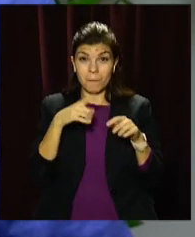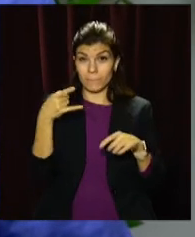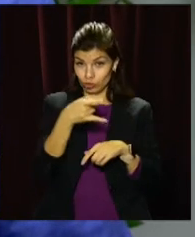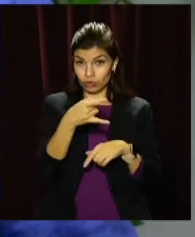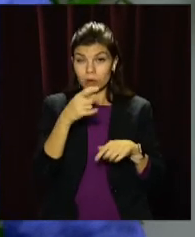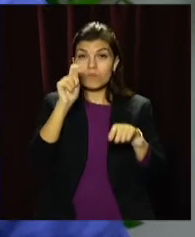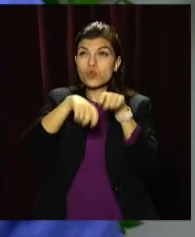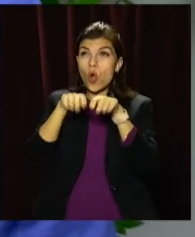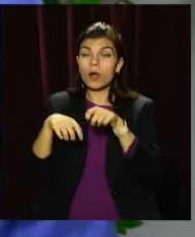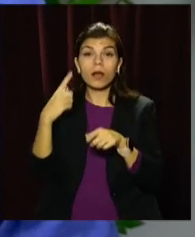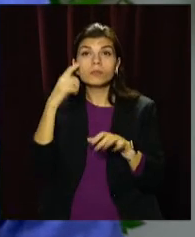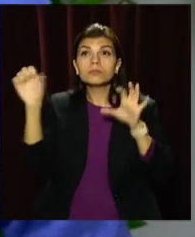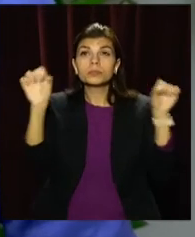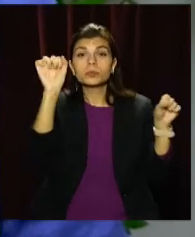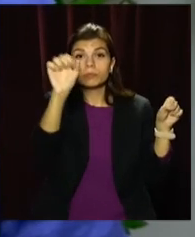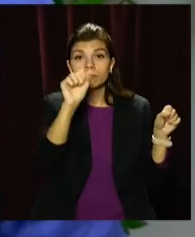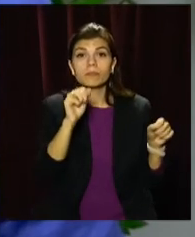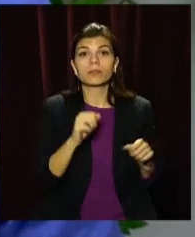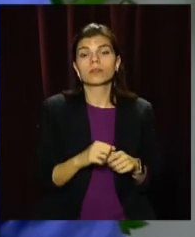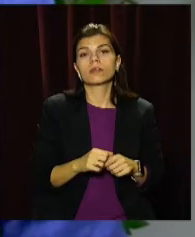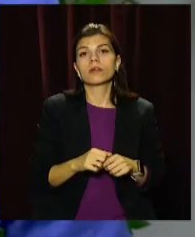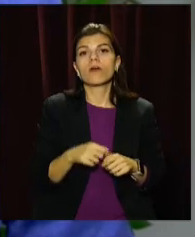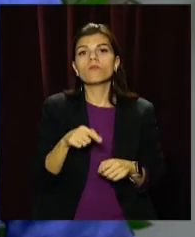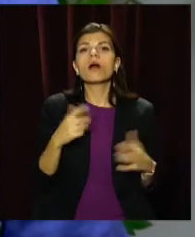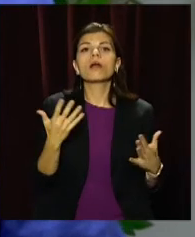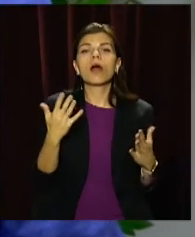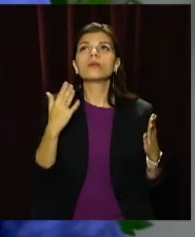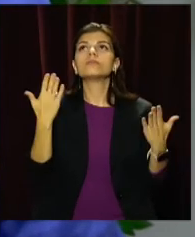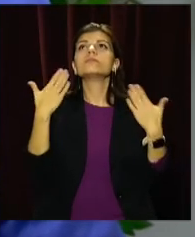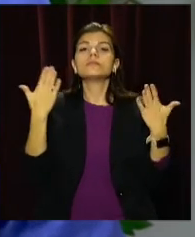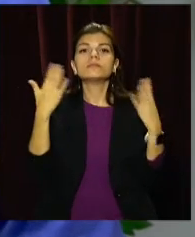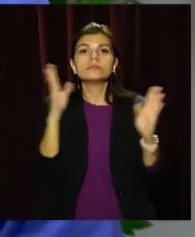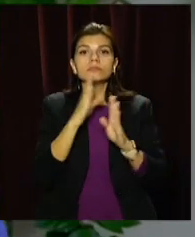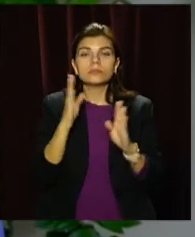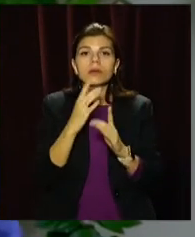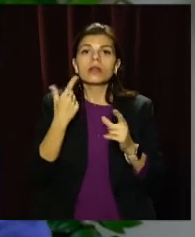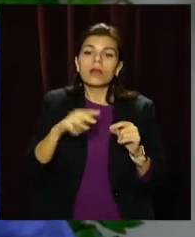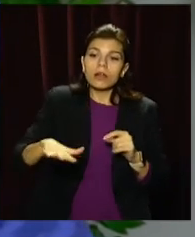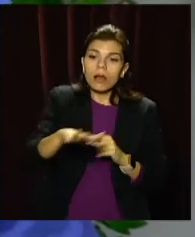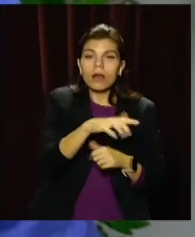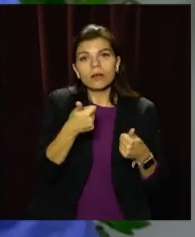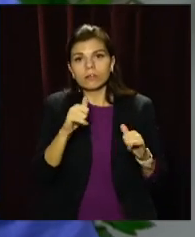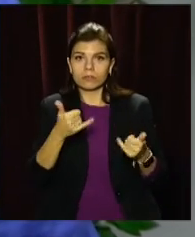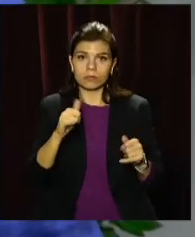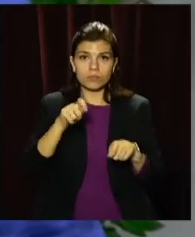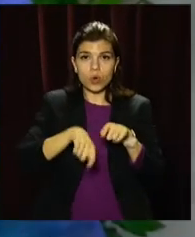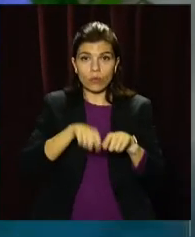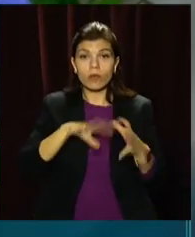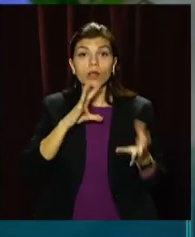станції, воно собі передбачає визначення стану, екологічного стану тієї чи іншої території. За результатами ми